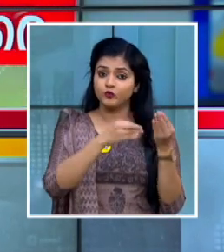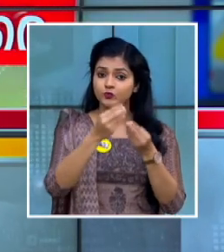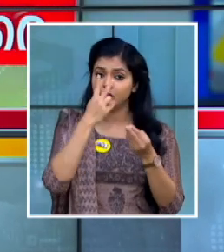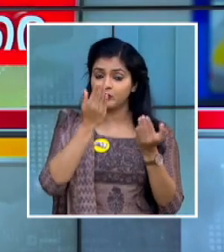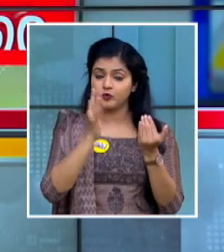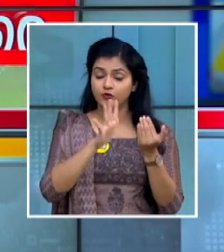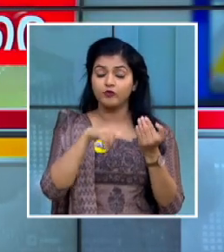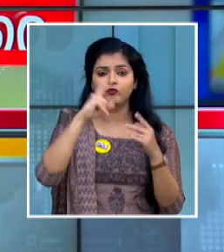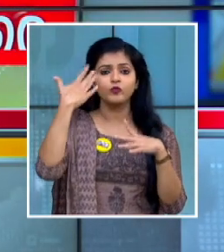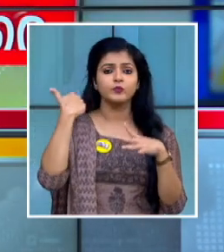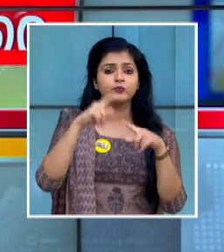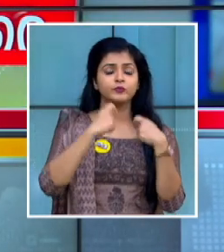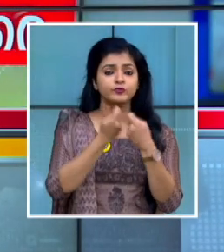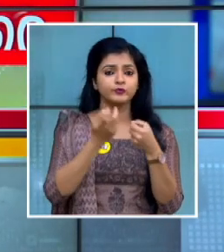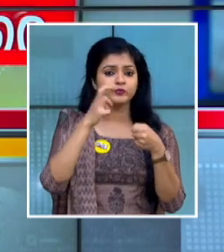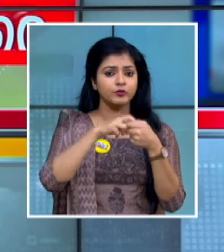വിദേശകാര്യ മന്ത്രാലയത്തിന്റെ ഭാഗത്തുനിന്ന് നടത്തുന്ന ഇടപെടൽ?